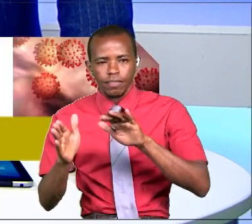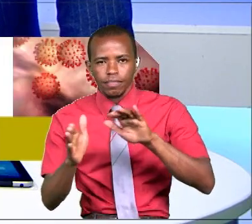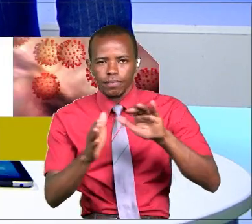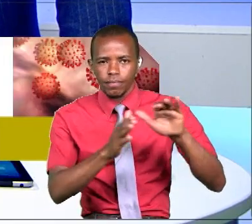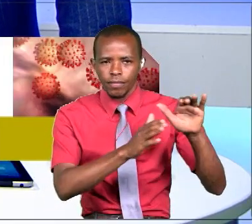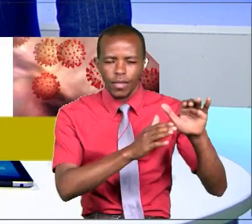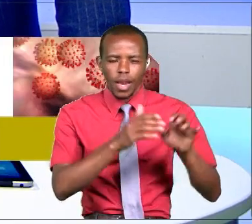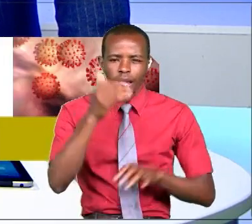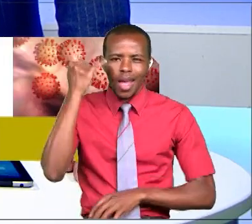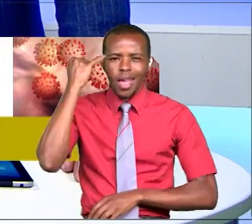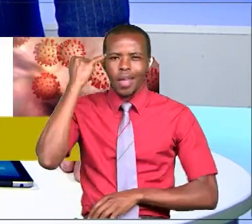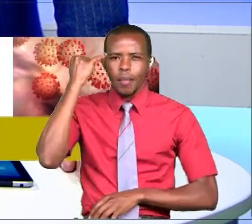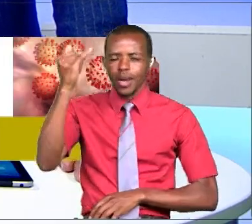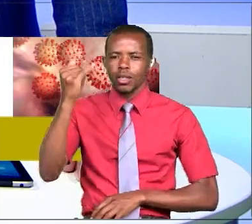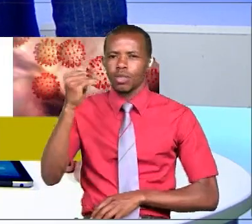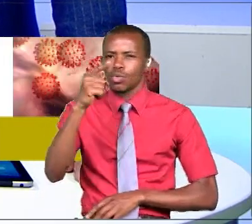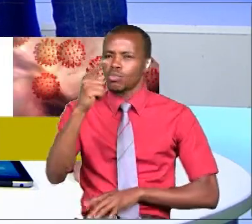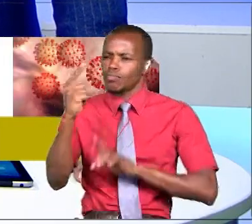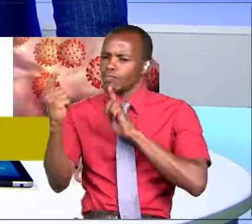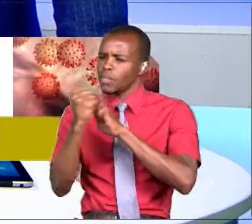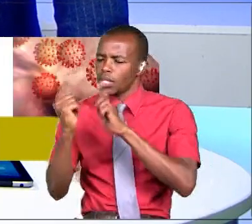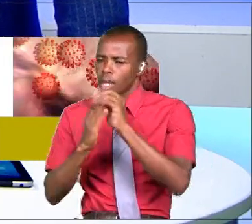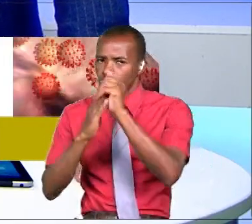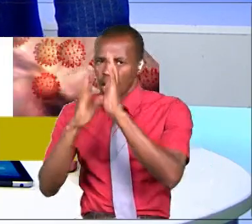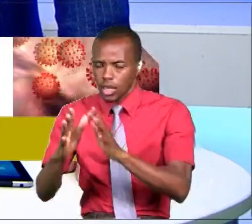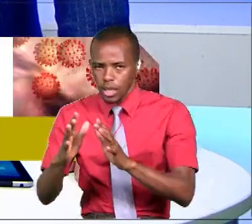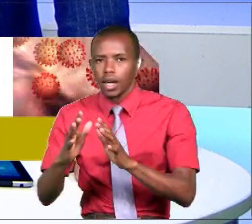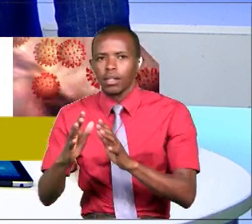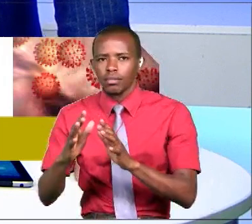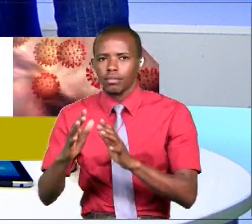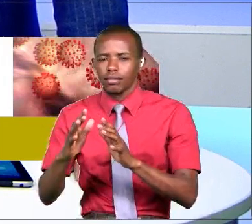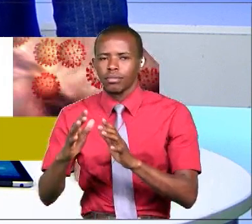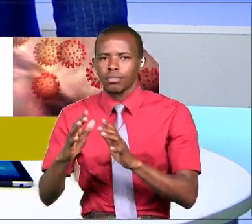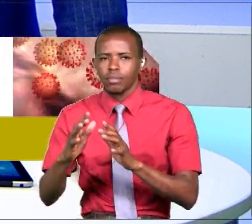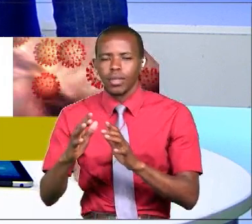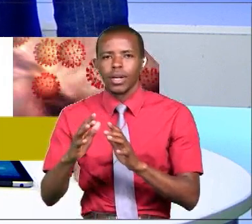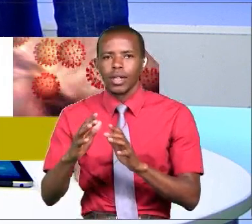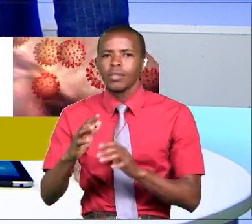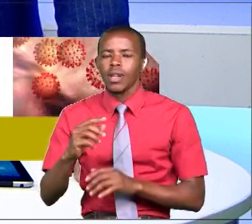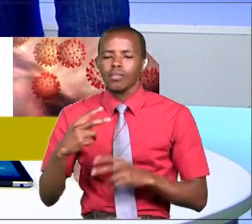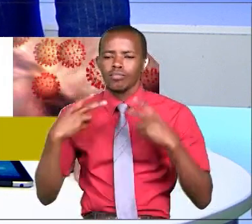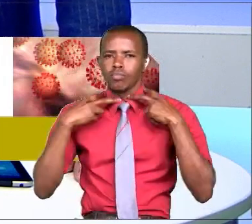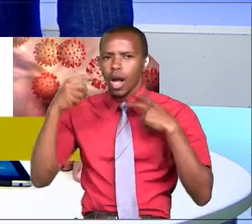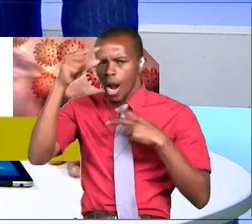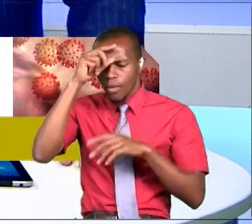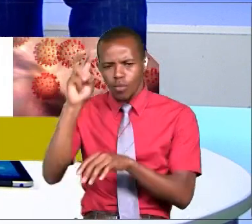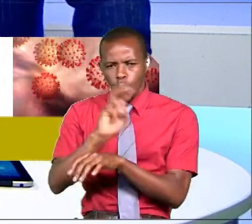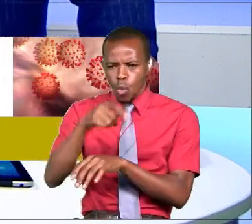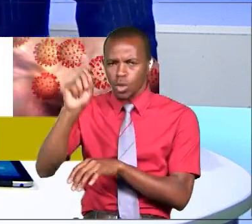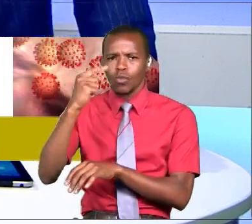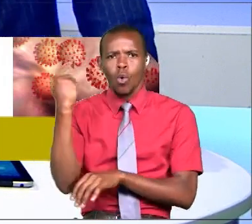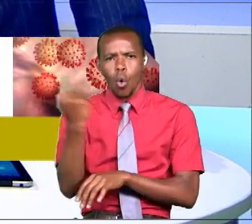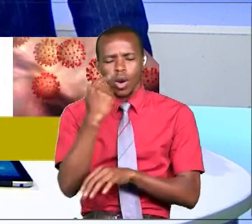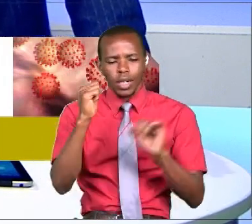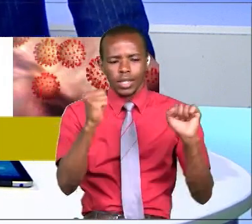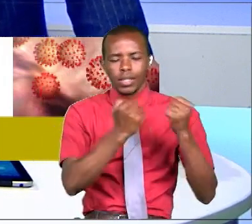Mtazamaji, hebu fikiria hii. Umekutana naye kiongozi wa mauaji akiwindwa na serikali ya mkoloni, na wewe pekee ndiyo tegemeo